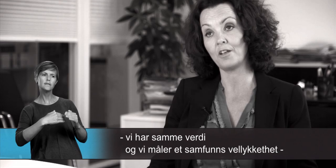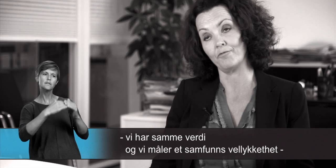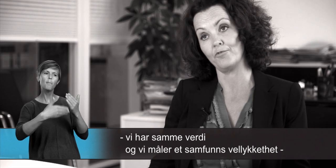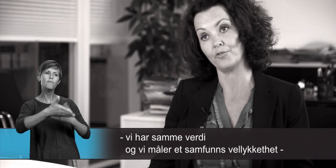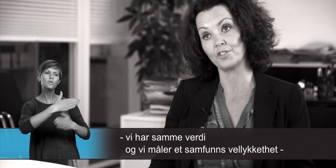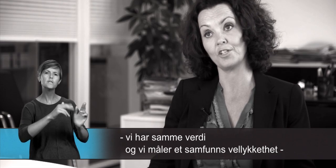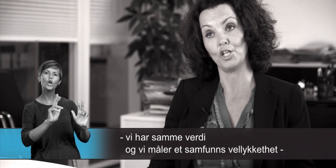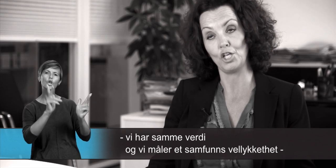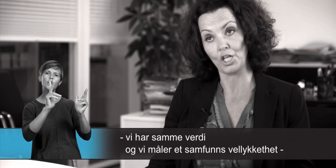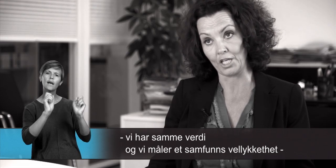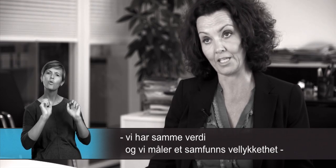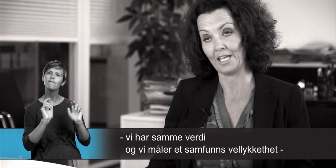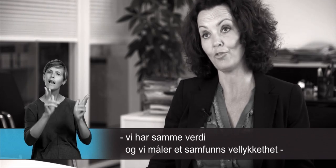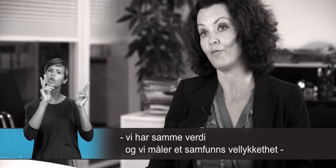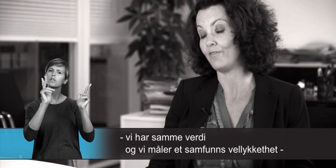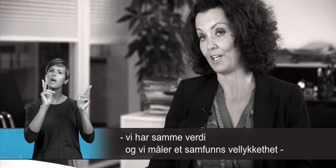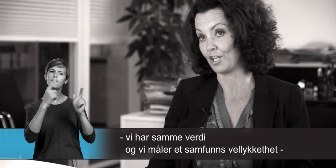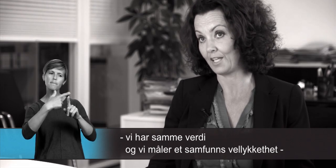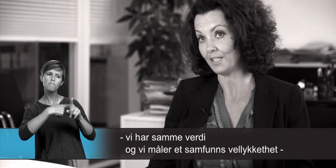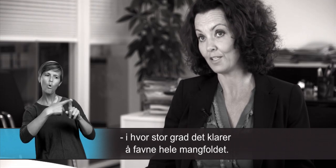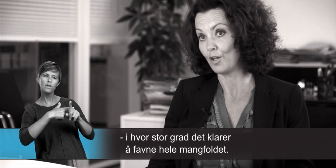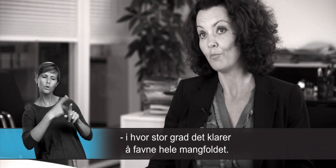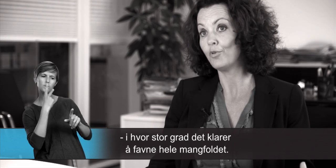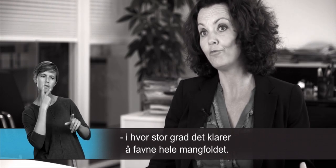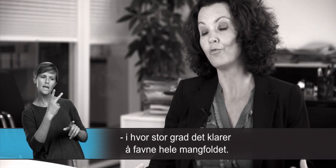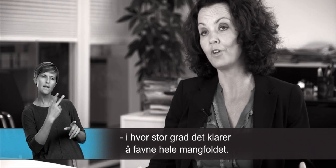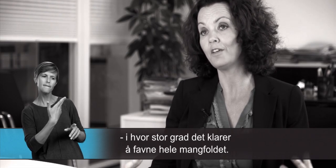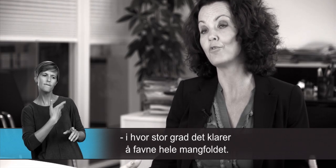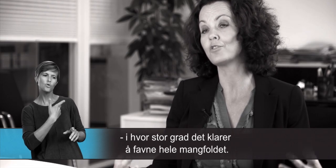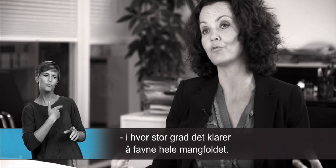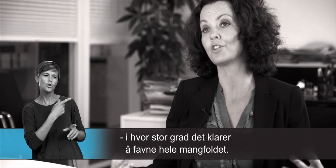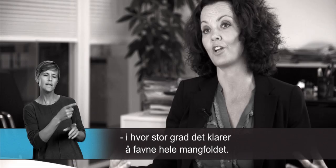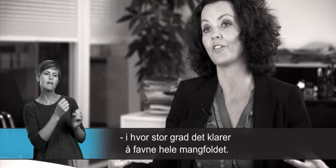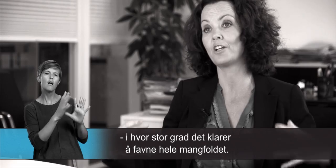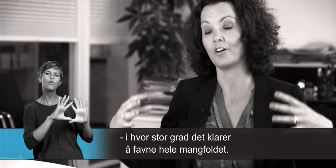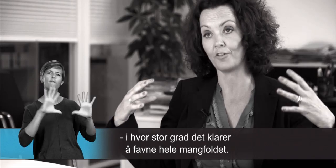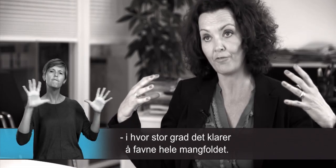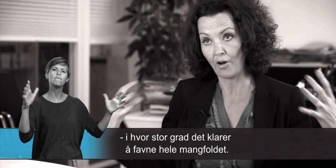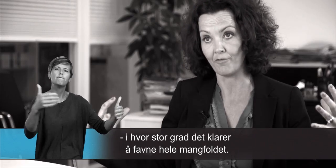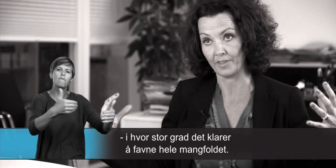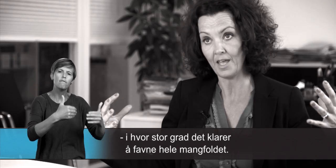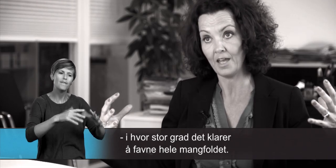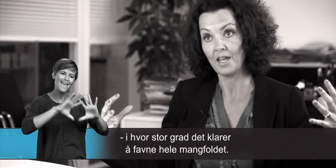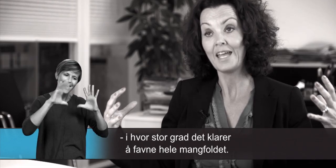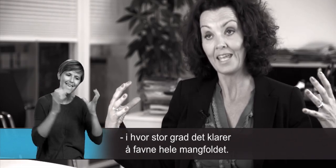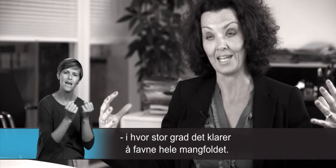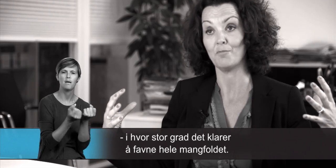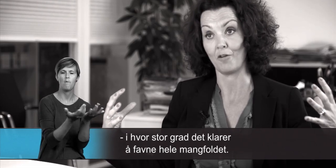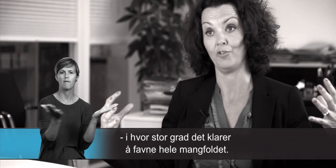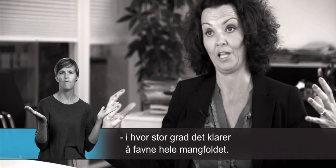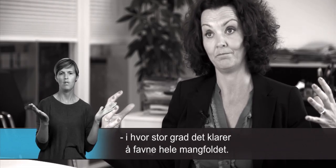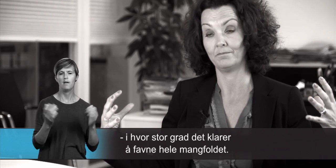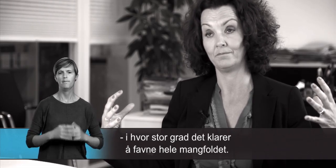måler et samfunns lykkethet og vellykkethet på i hvor stor grad det klarer å favne